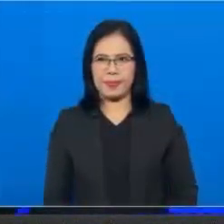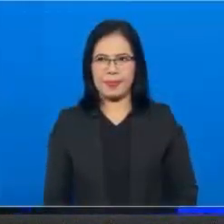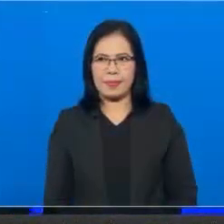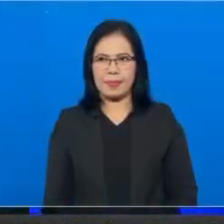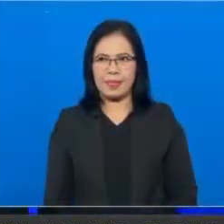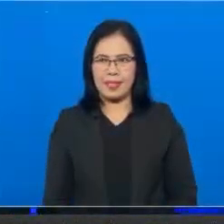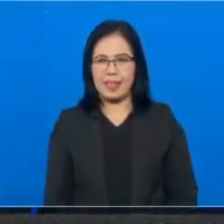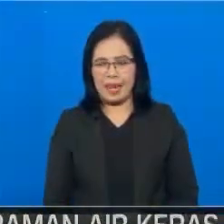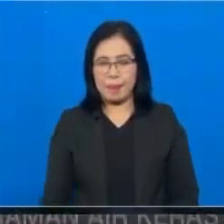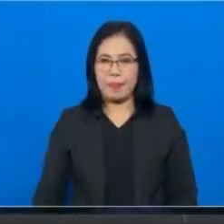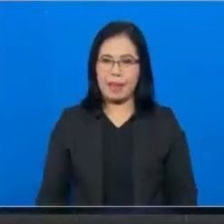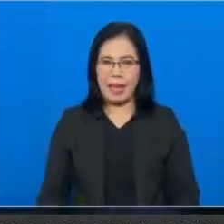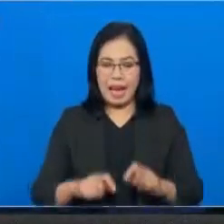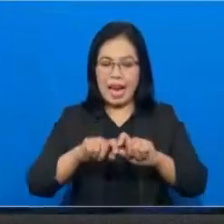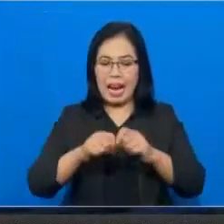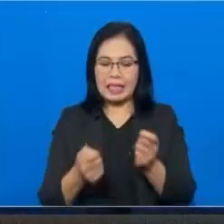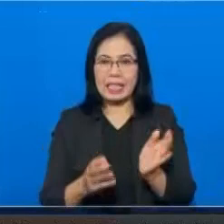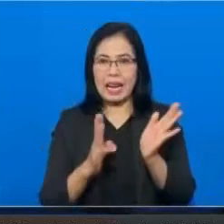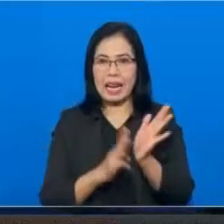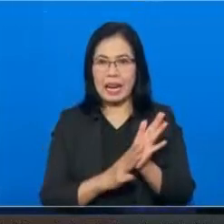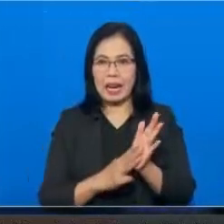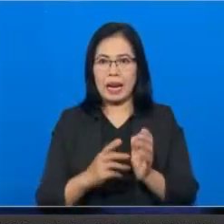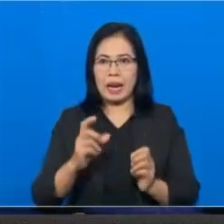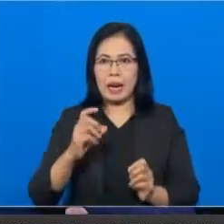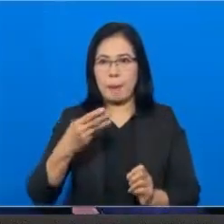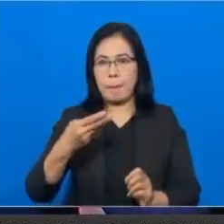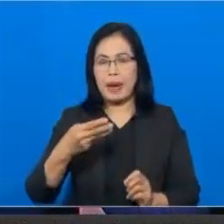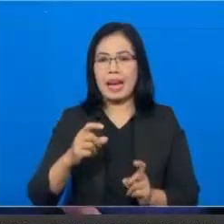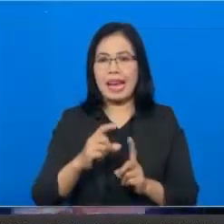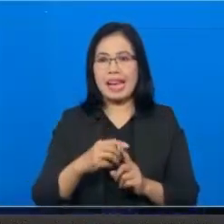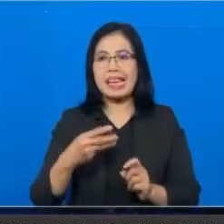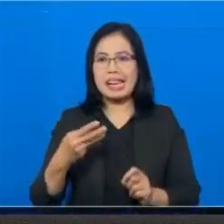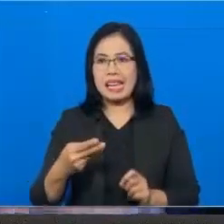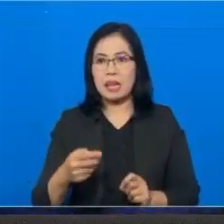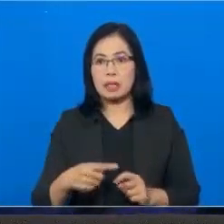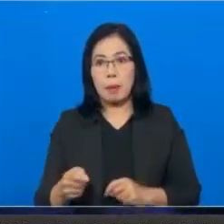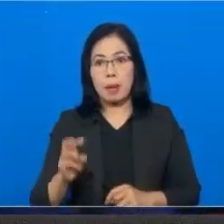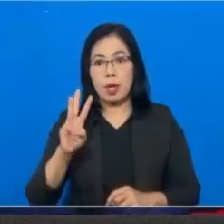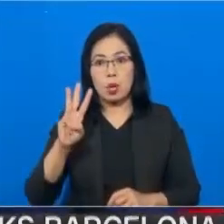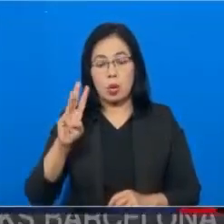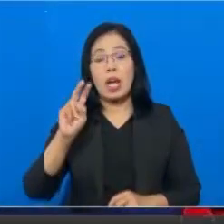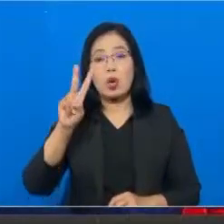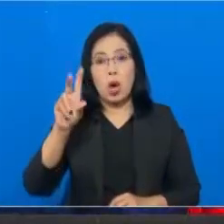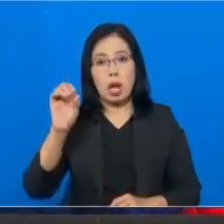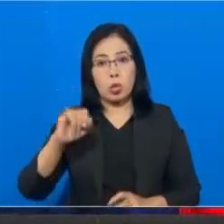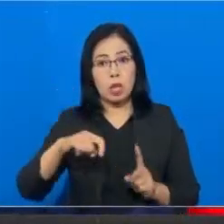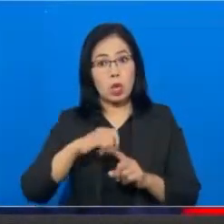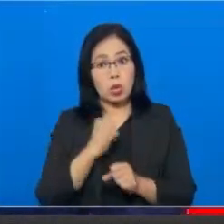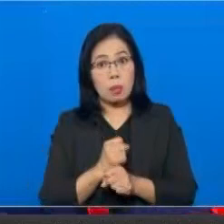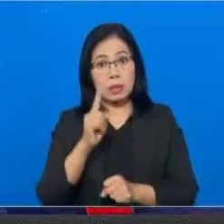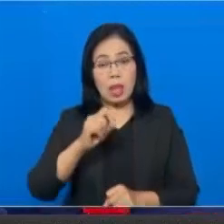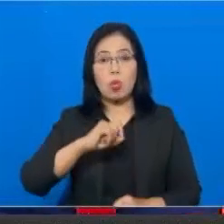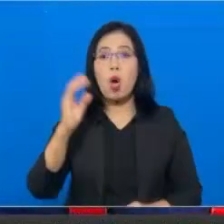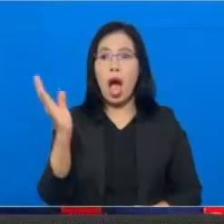Produksi kacang mede rumahan milik seorang warga di Kabupaten Wonogiri, Jawa Tengah mampu mengolah kacang mede hingga 200 kg dalam sehari. Penjualannya pun